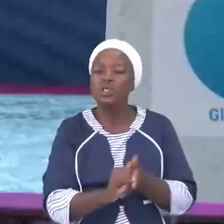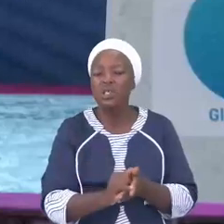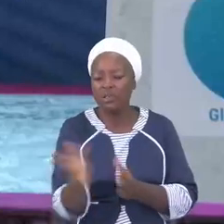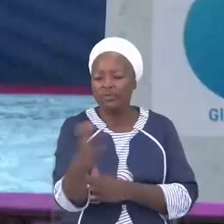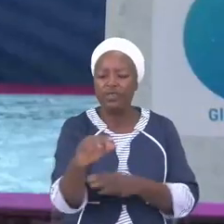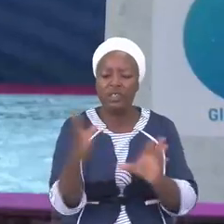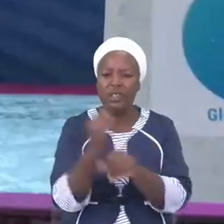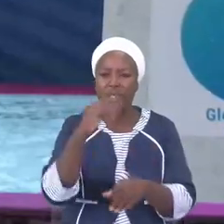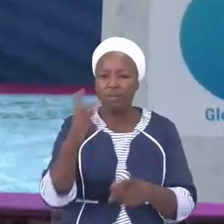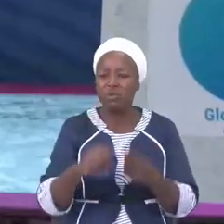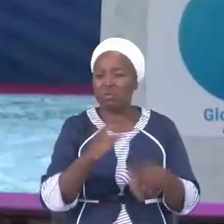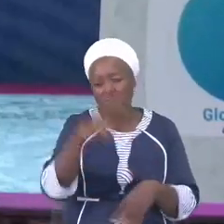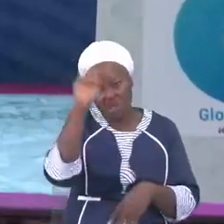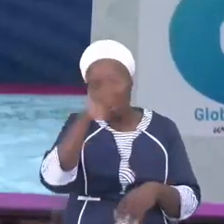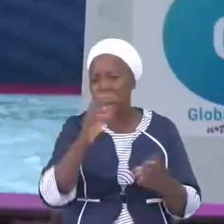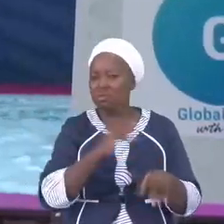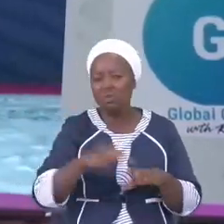ignorant.